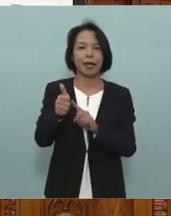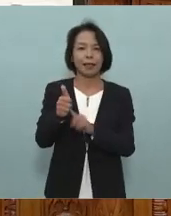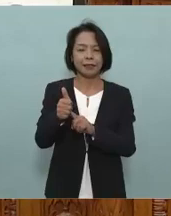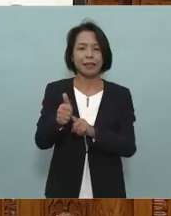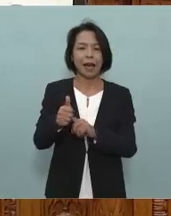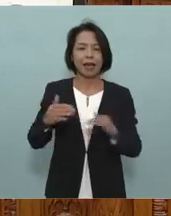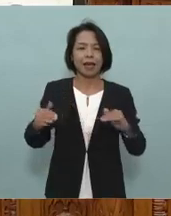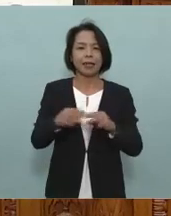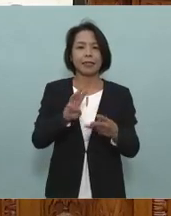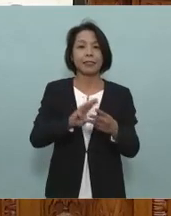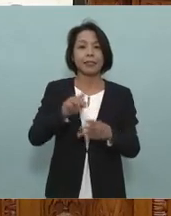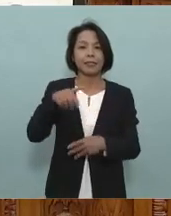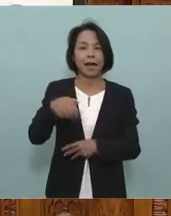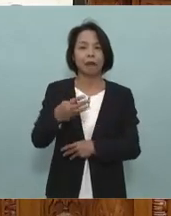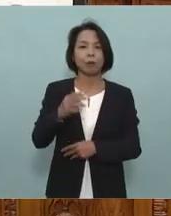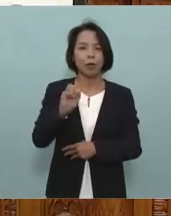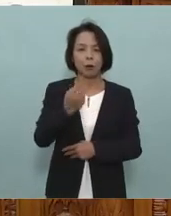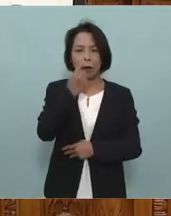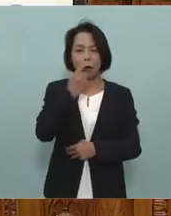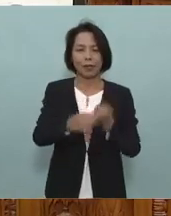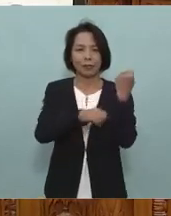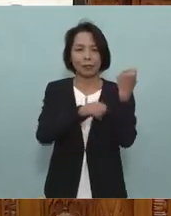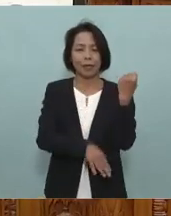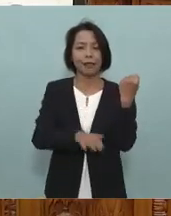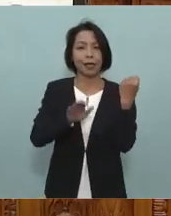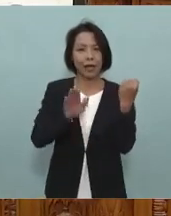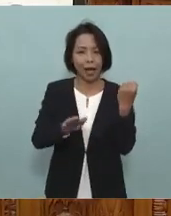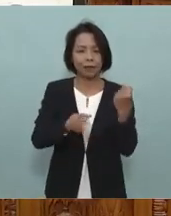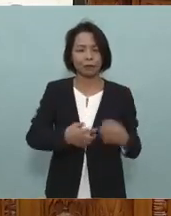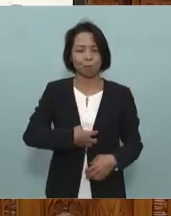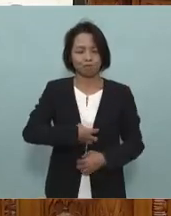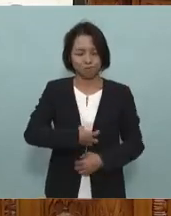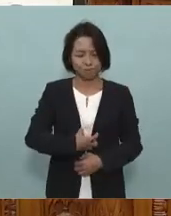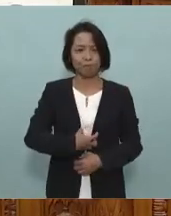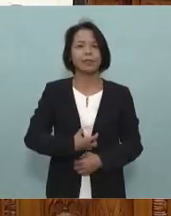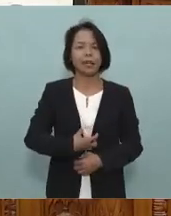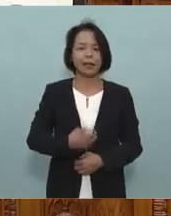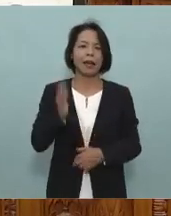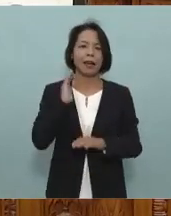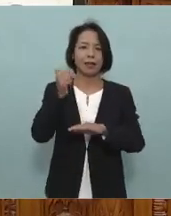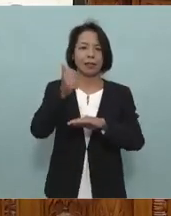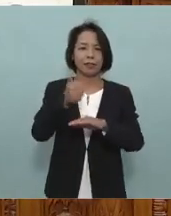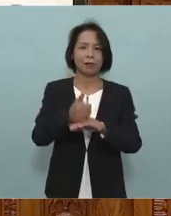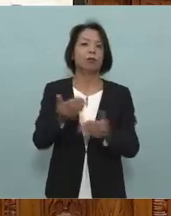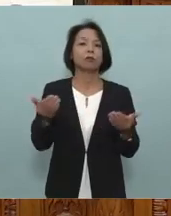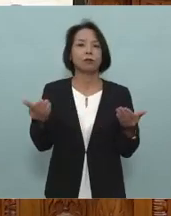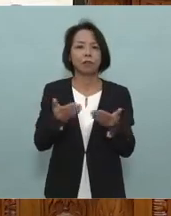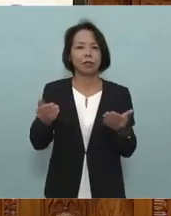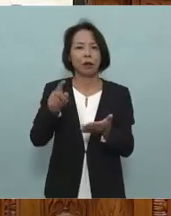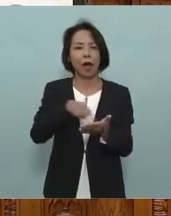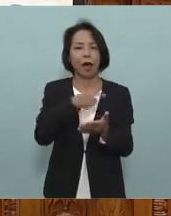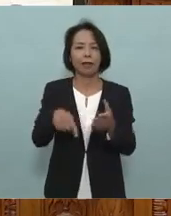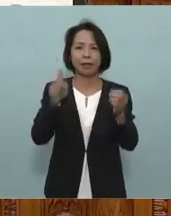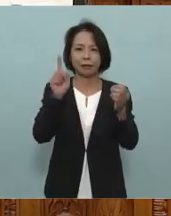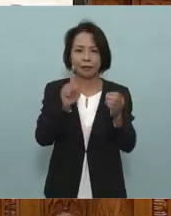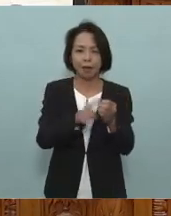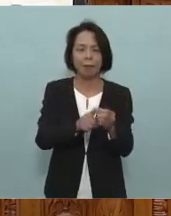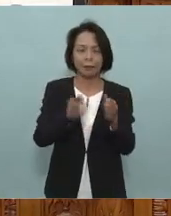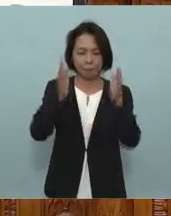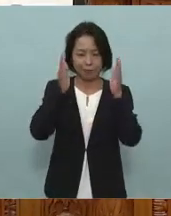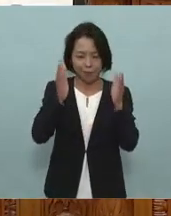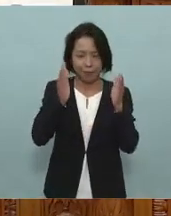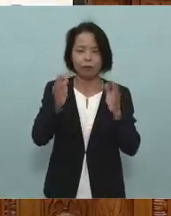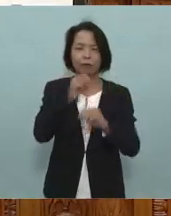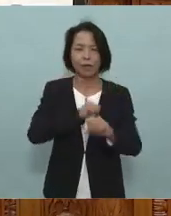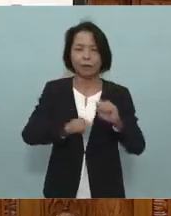との初心を改めて肝に命じながら内閣総理大臣の職責を果たすべく全力で